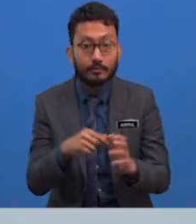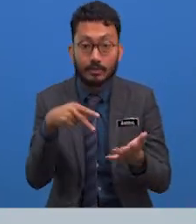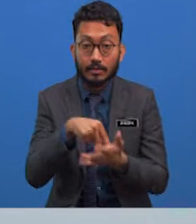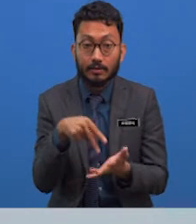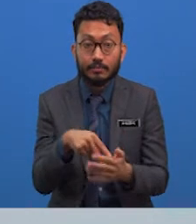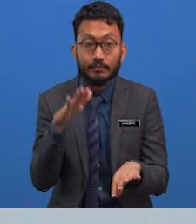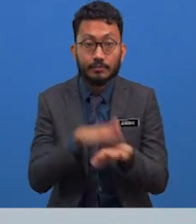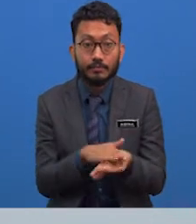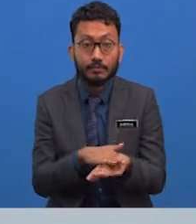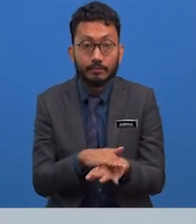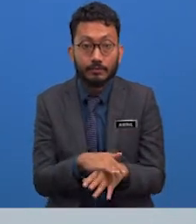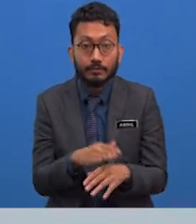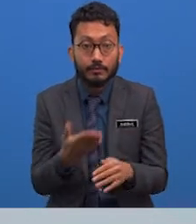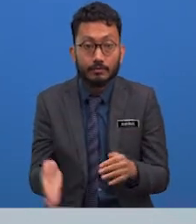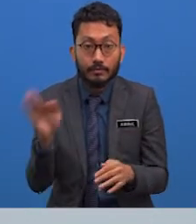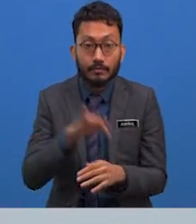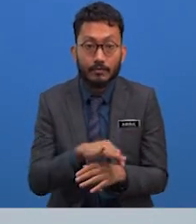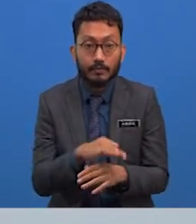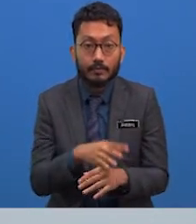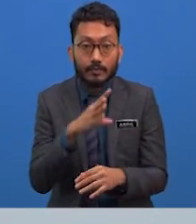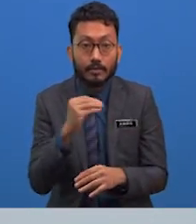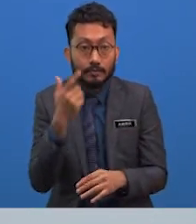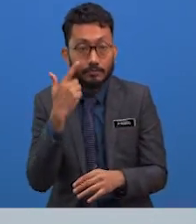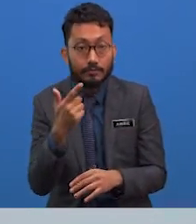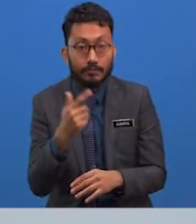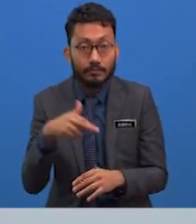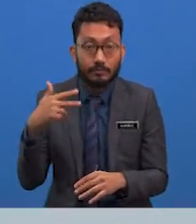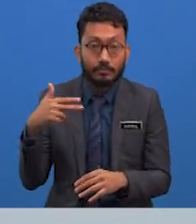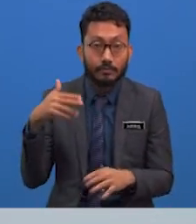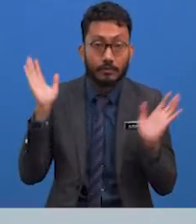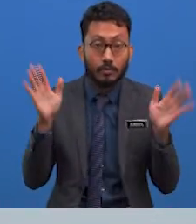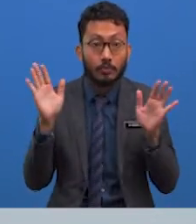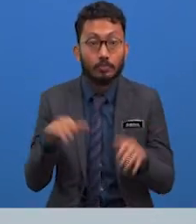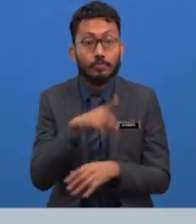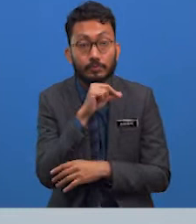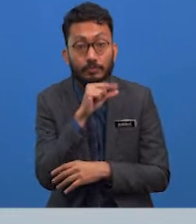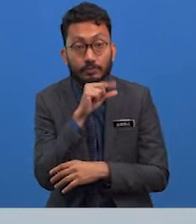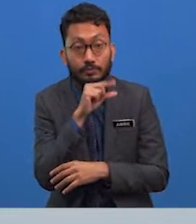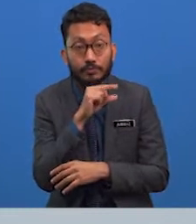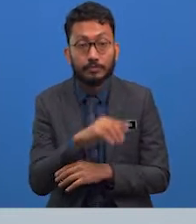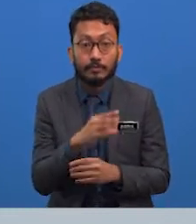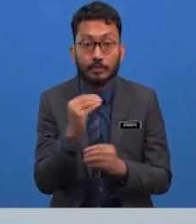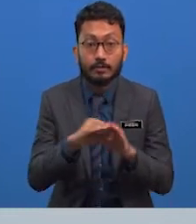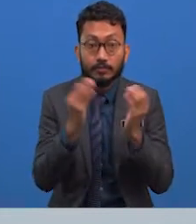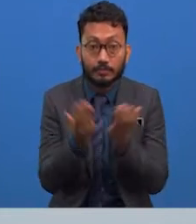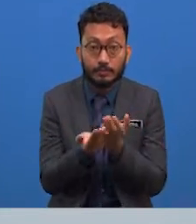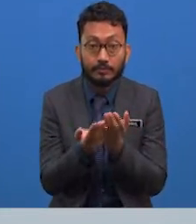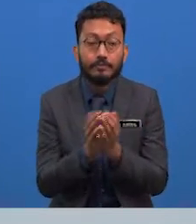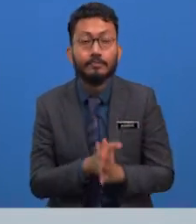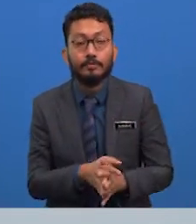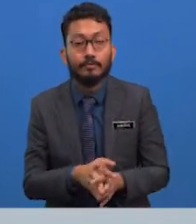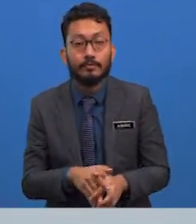atas sebuah bukit dan memerhatikan seekor burung dan sebiji bola. Wakilkan situasi ini